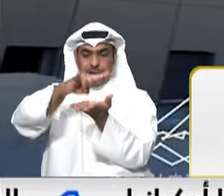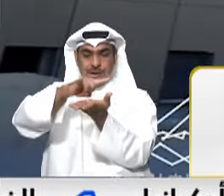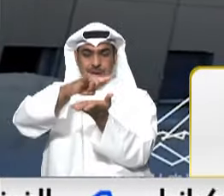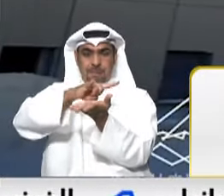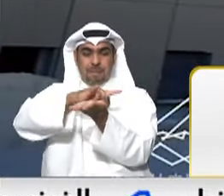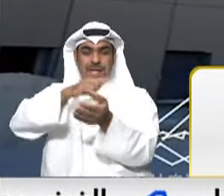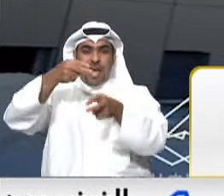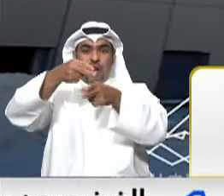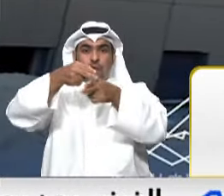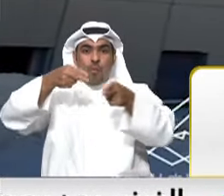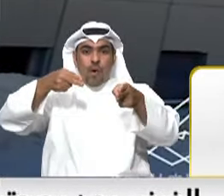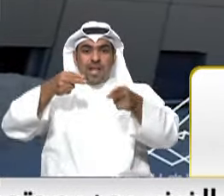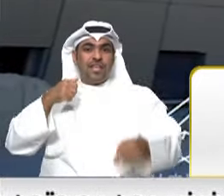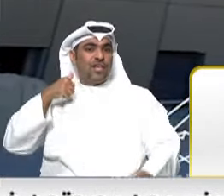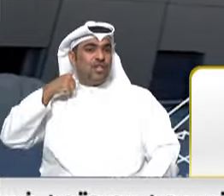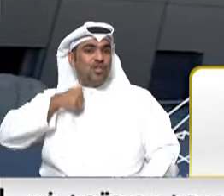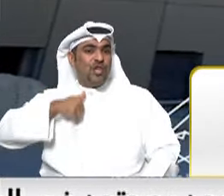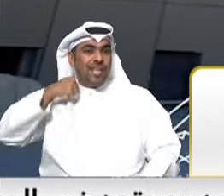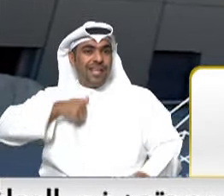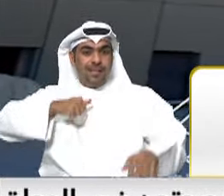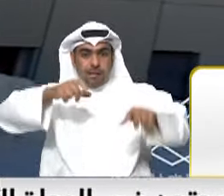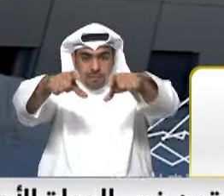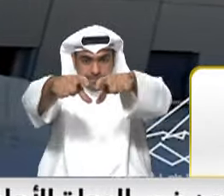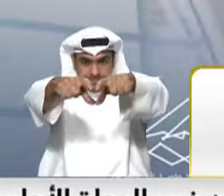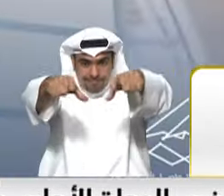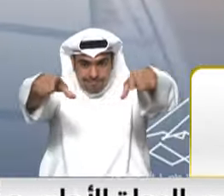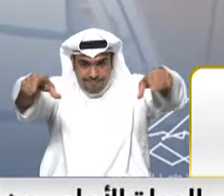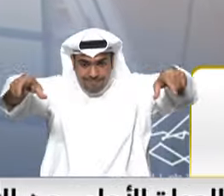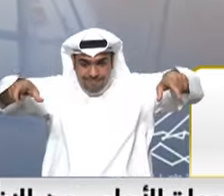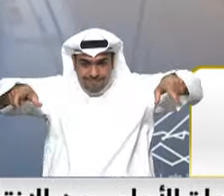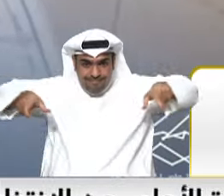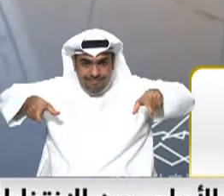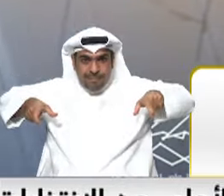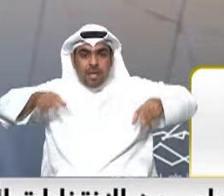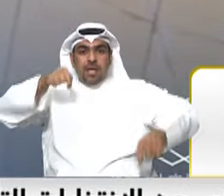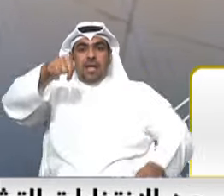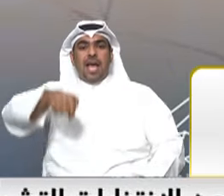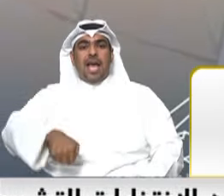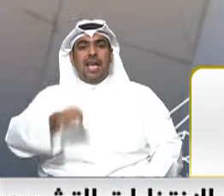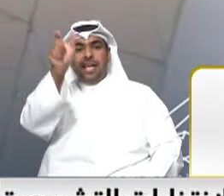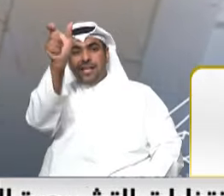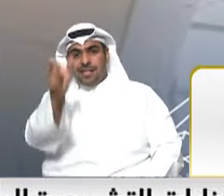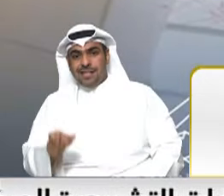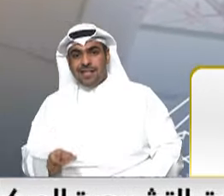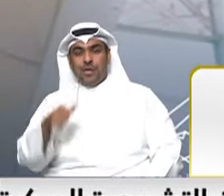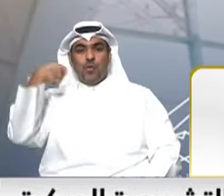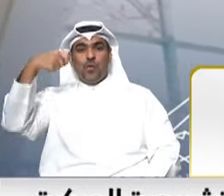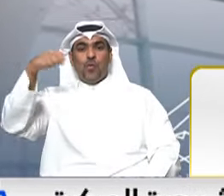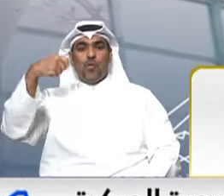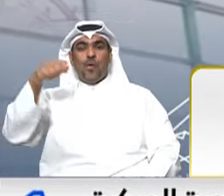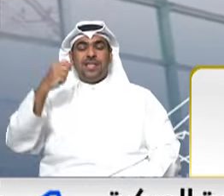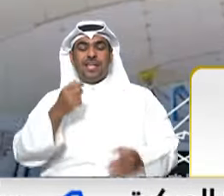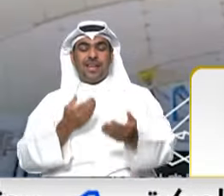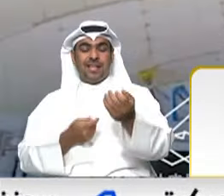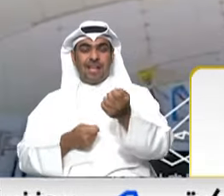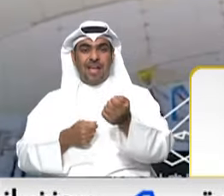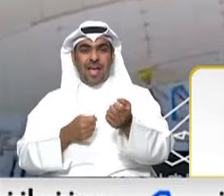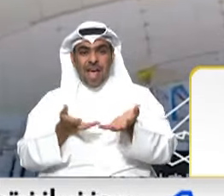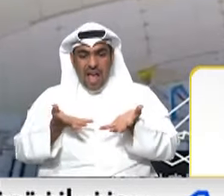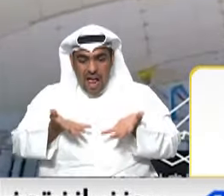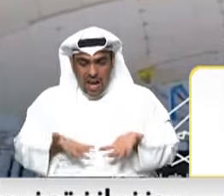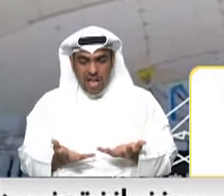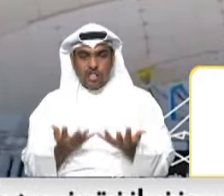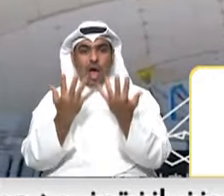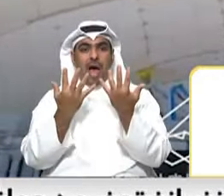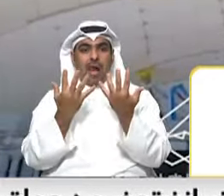المشاريع التنموية المهمة التي شددت الوزيرة المشعان على تسريع وتيرة إنجاز مراحله، كونه جهة مهمة في